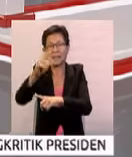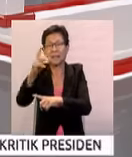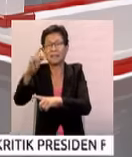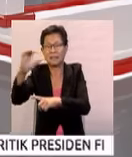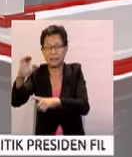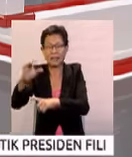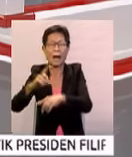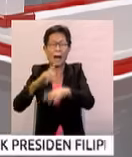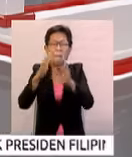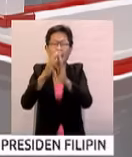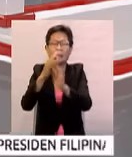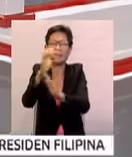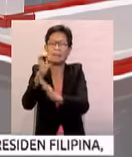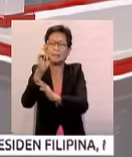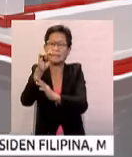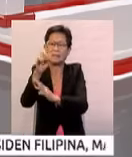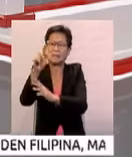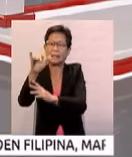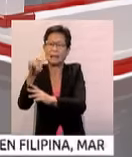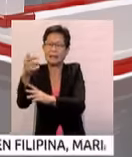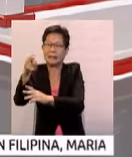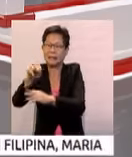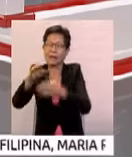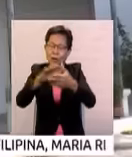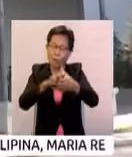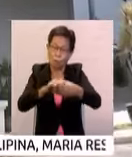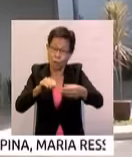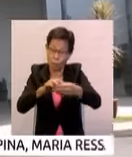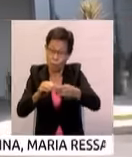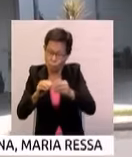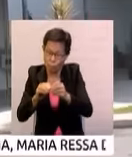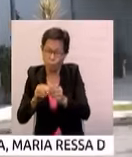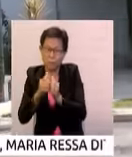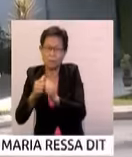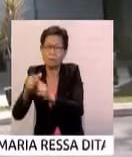kita bersama Hana Adlin Nasution Ahmad.